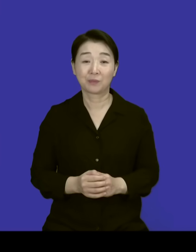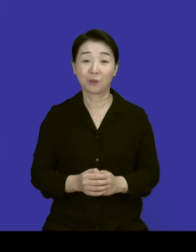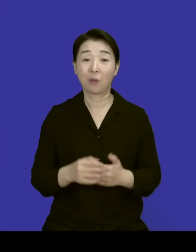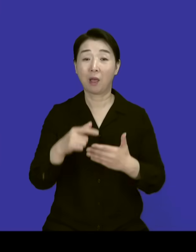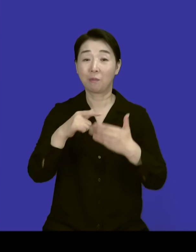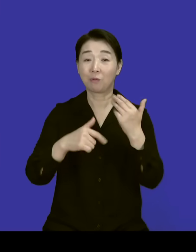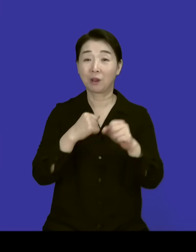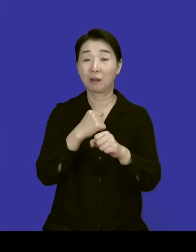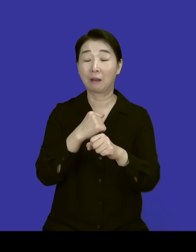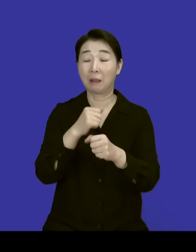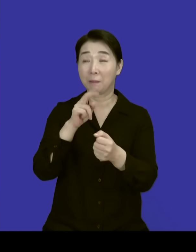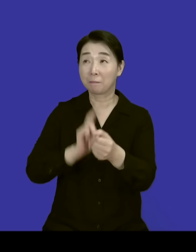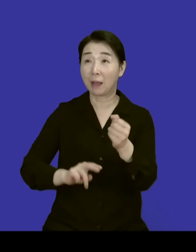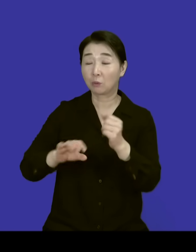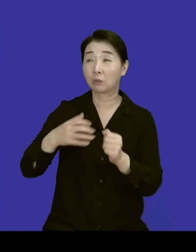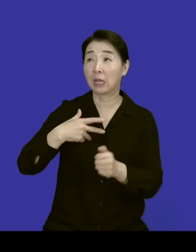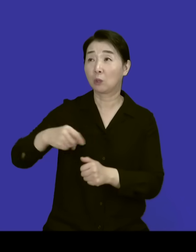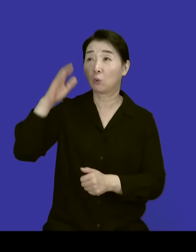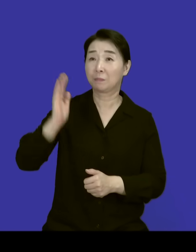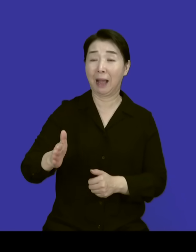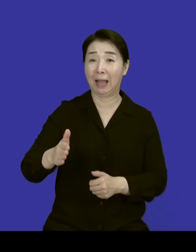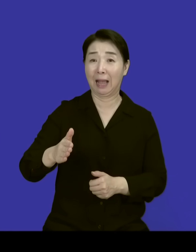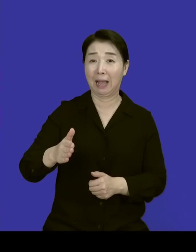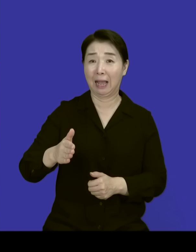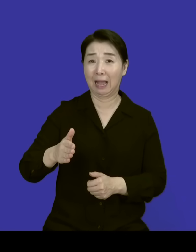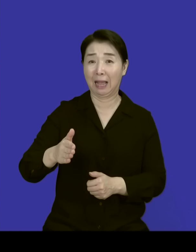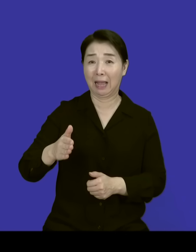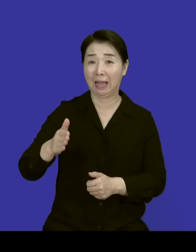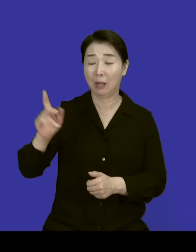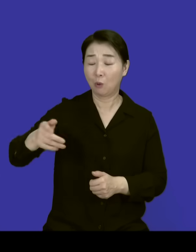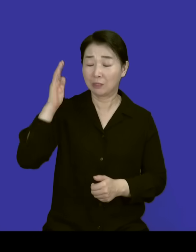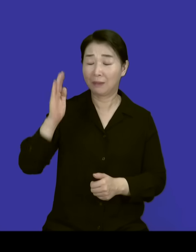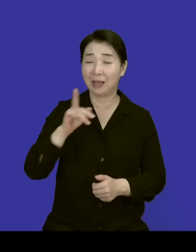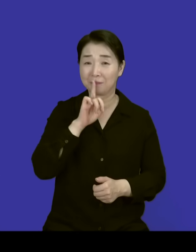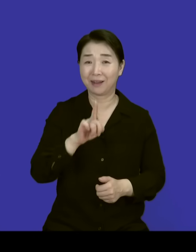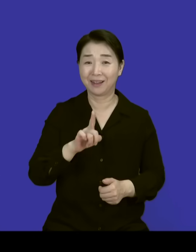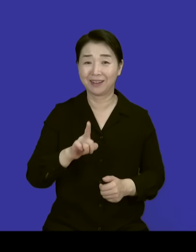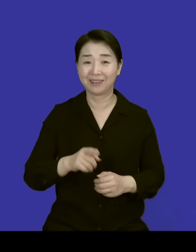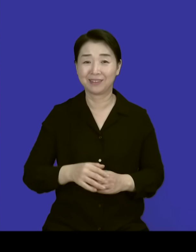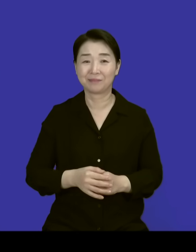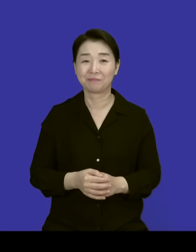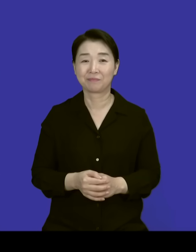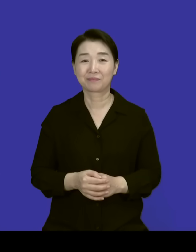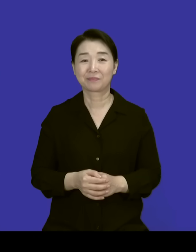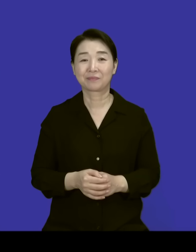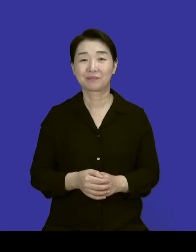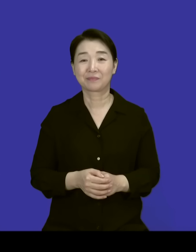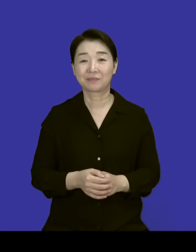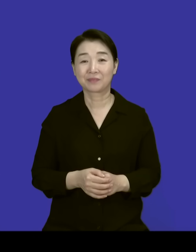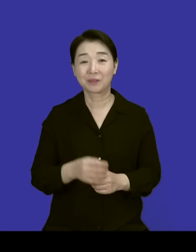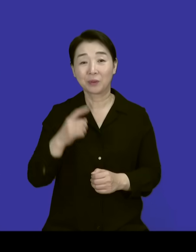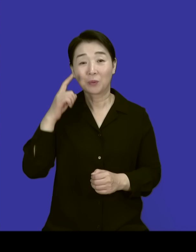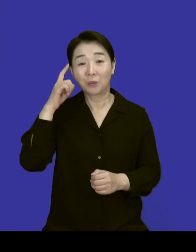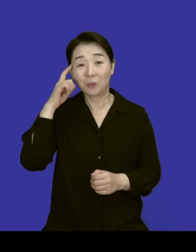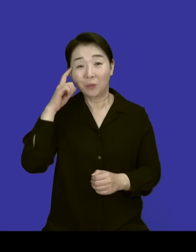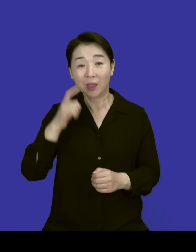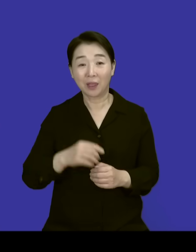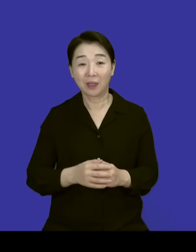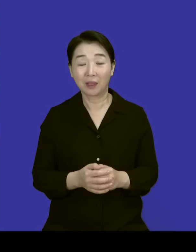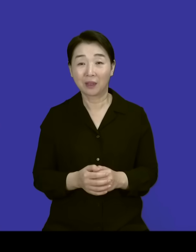판 데서 그만 좀 오라 그랬어요 저한테. 그니까. 아, 계속 고장나. 아 무섭겠다 나. 아니 왜냐면 그때 진짜 약간- 별거 아니었거든. 그때